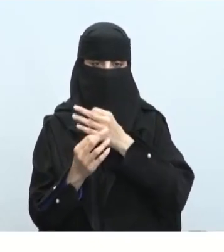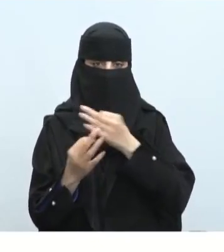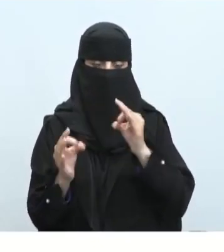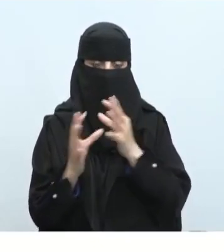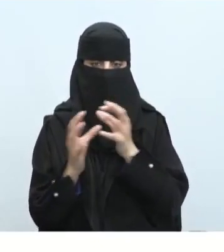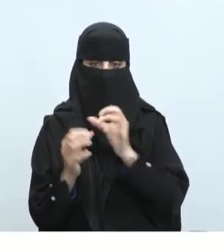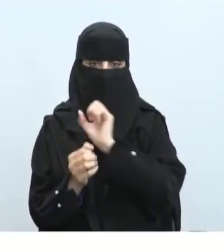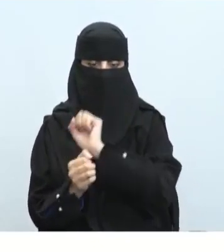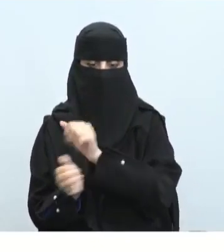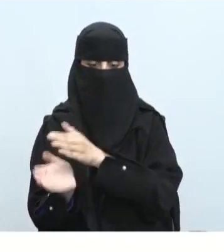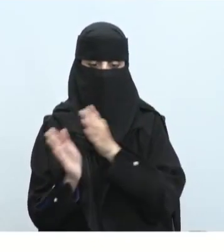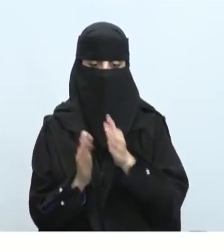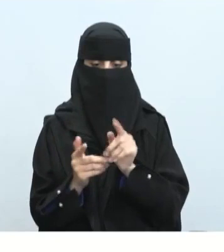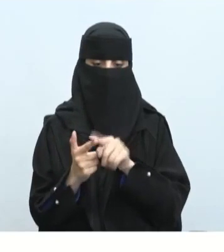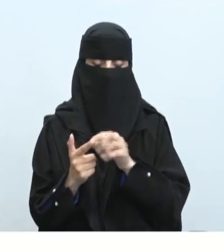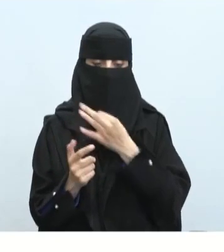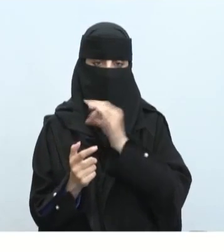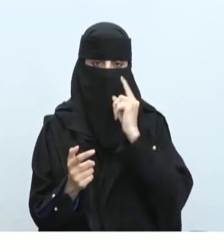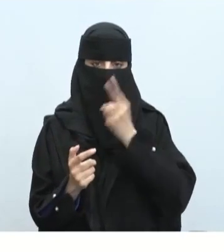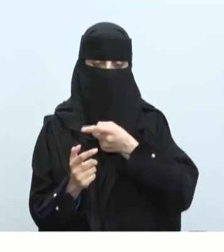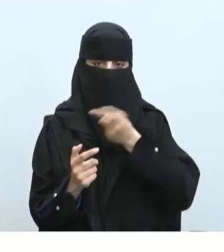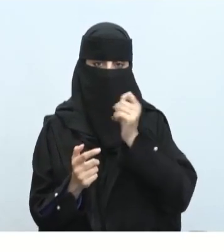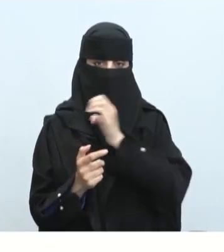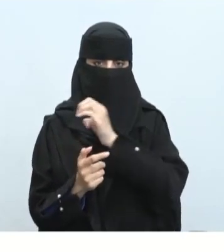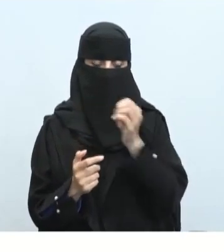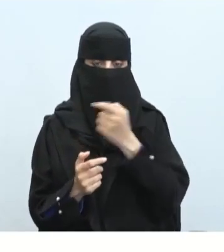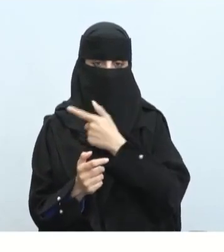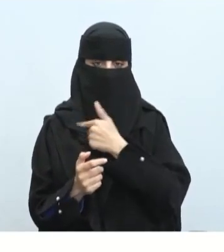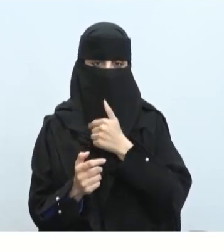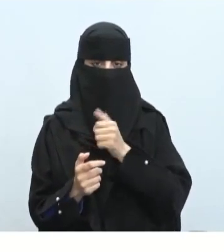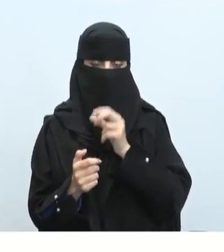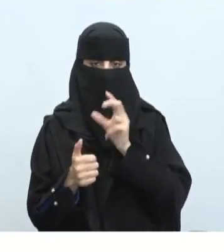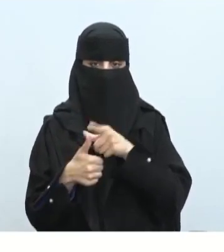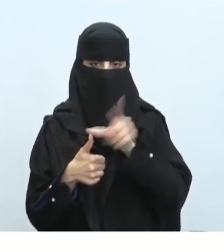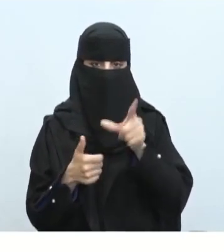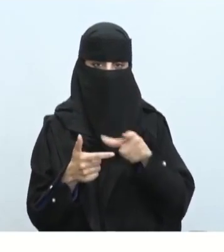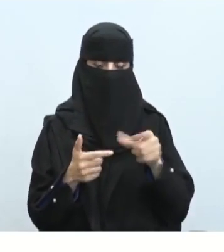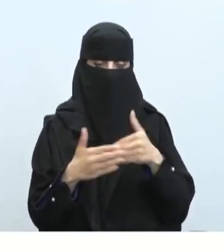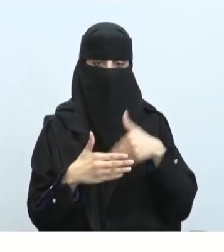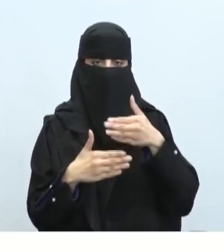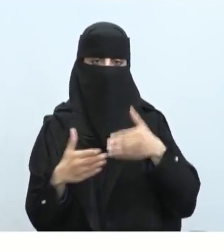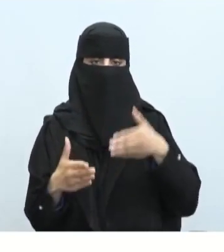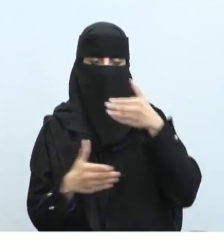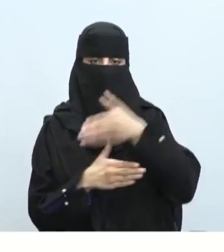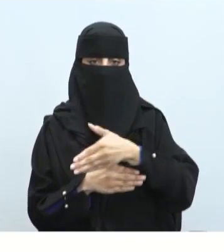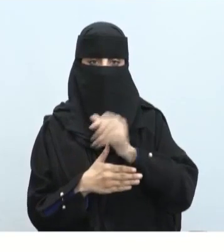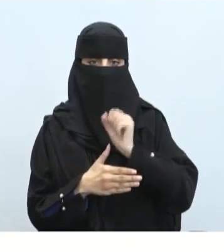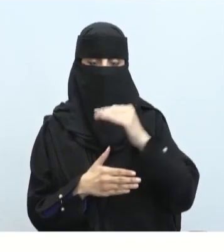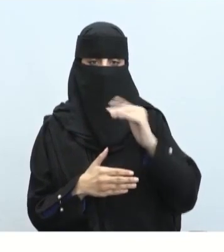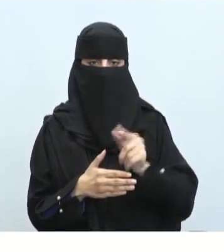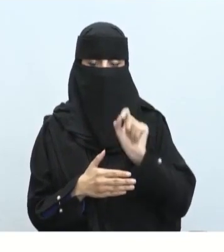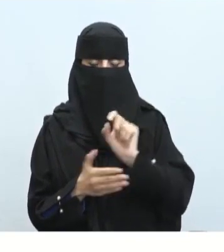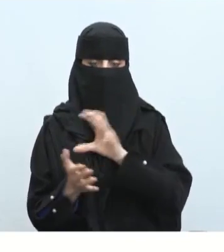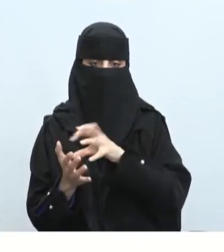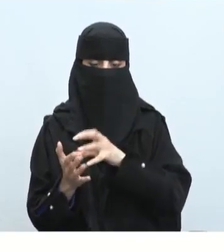تحديد ركني الجمله الاسميه بعد دخول الحرف الناسخ تمييز علامات